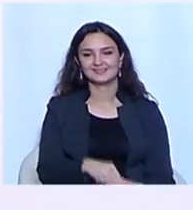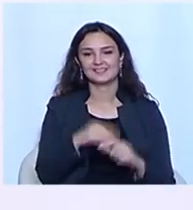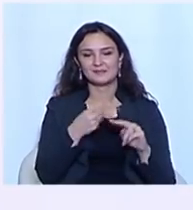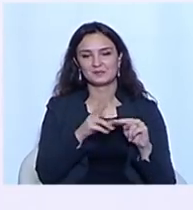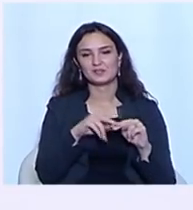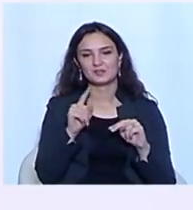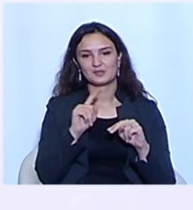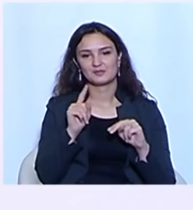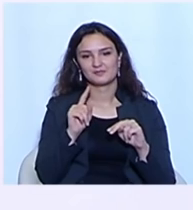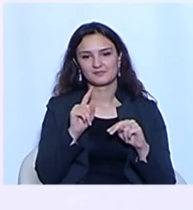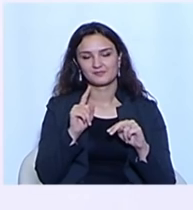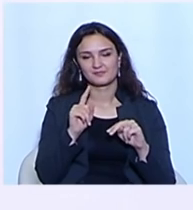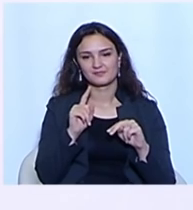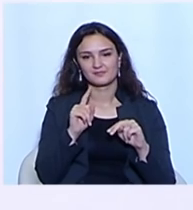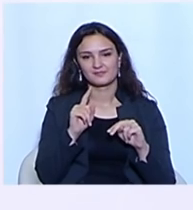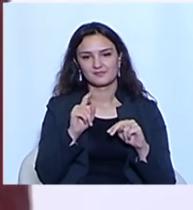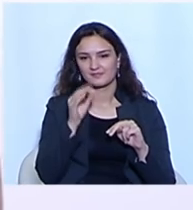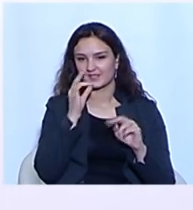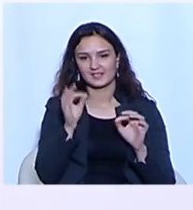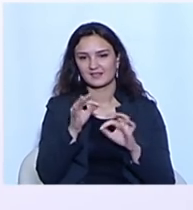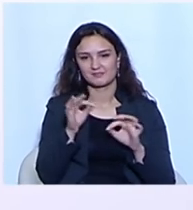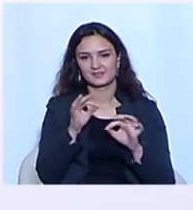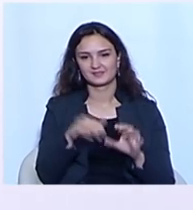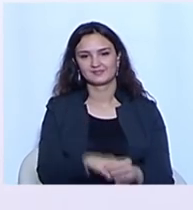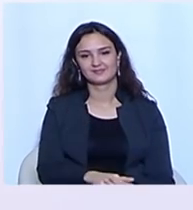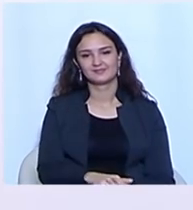იმიტომ რომ მეტი არაფერი.